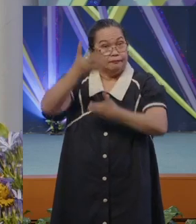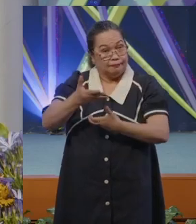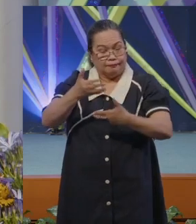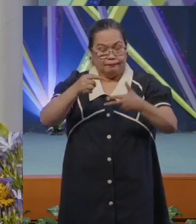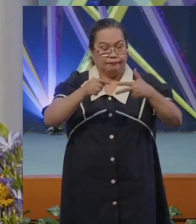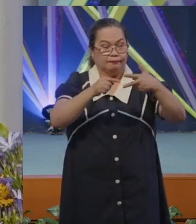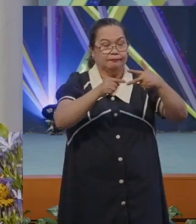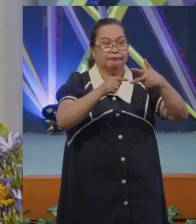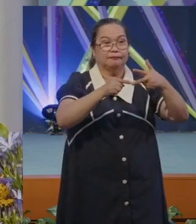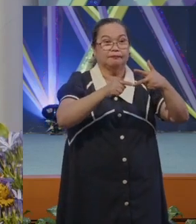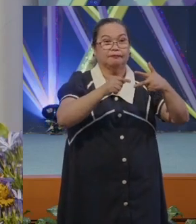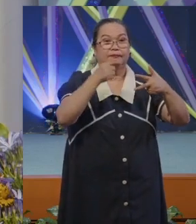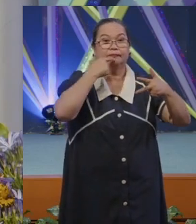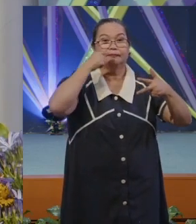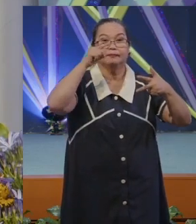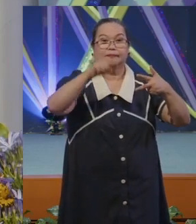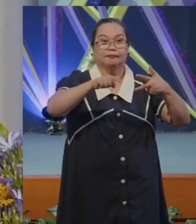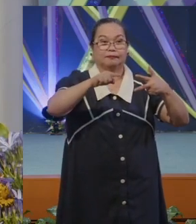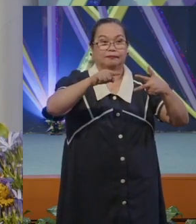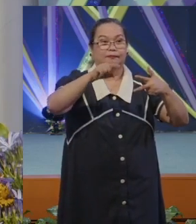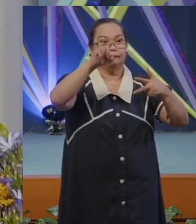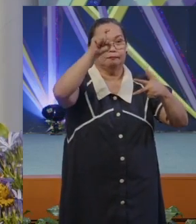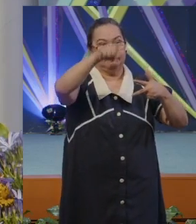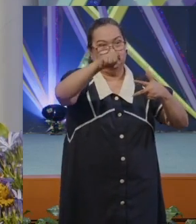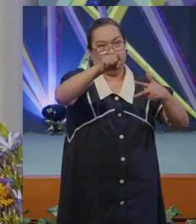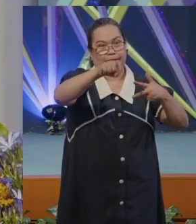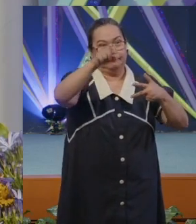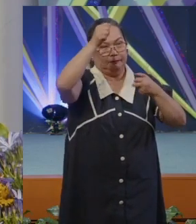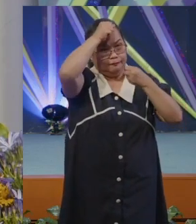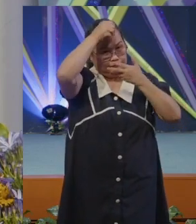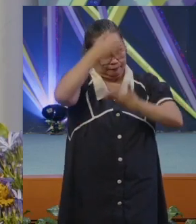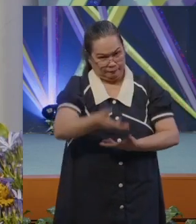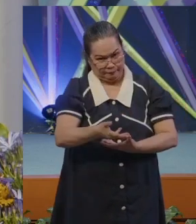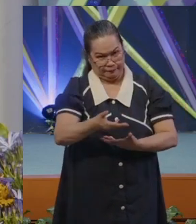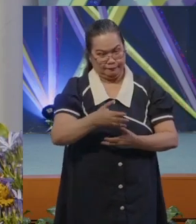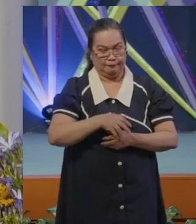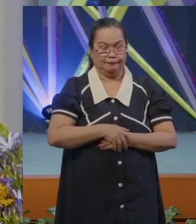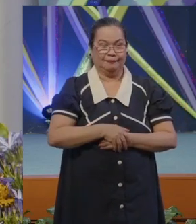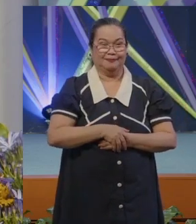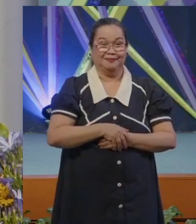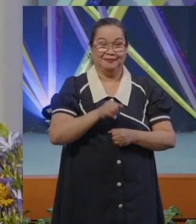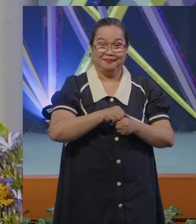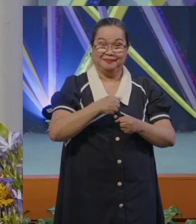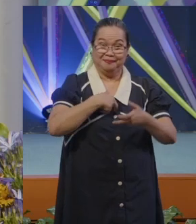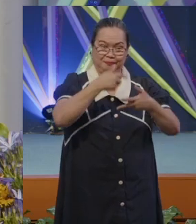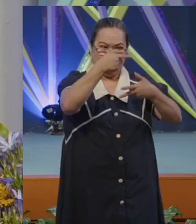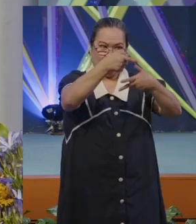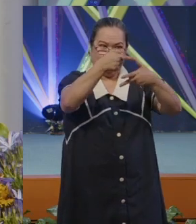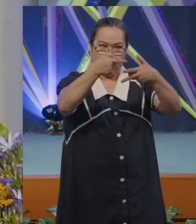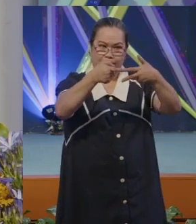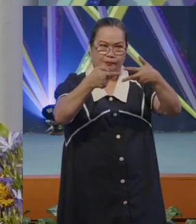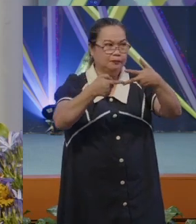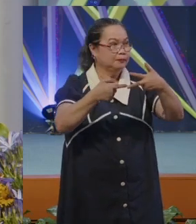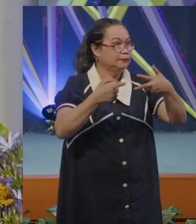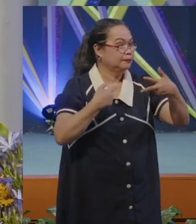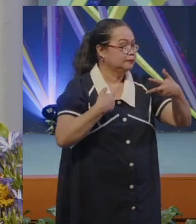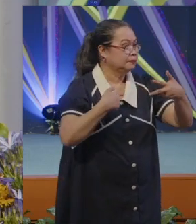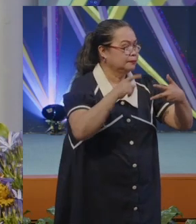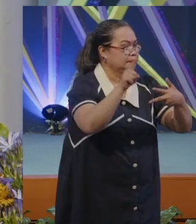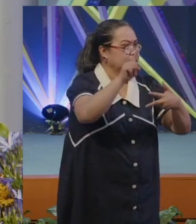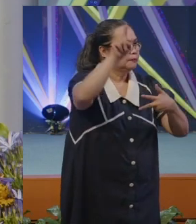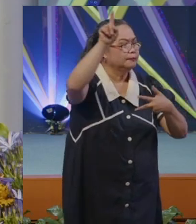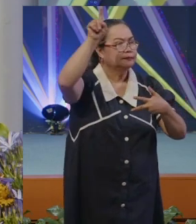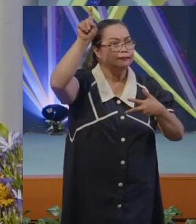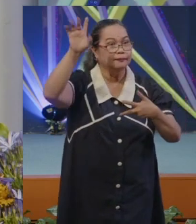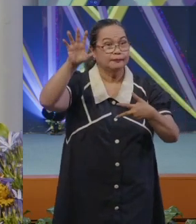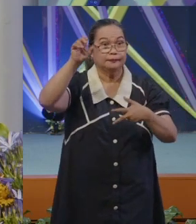ang kautusan ng Diyos na dapat niyang sundin. At makikita natin mga kapatid sa 3 bagay na ito na ang Panginoon,